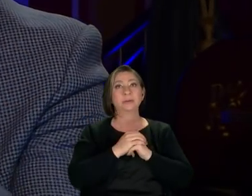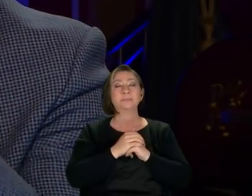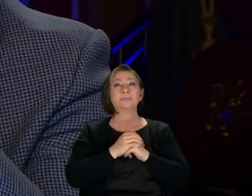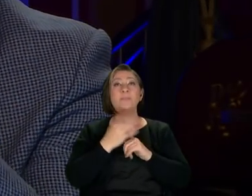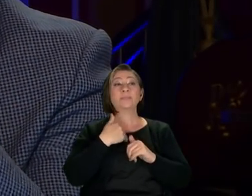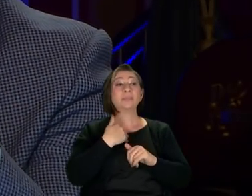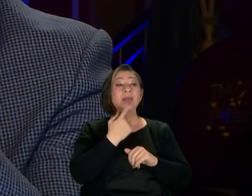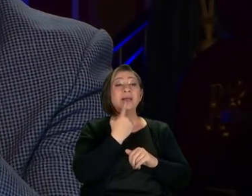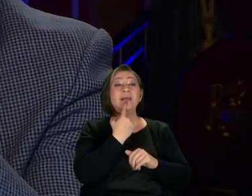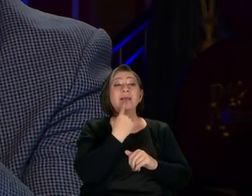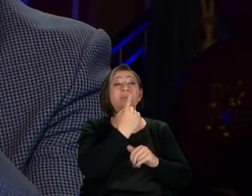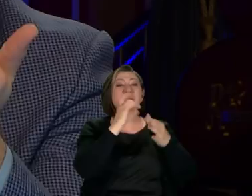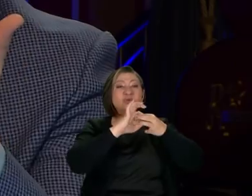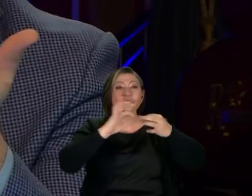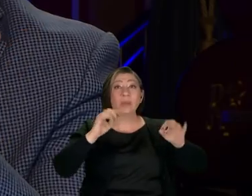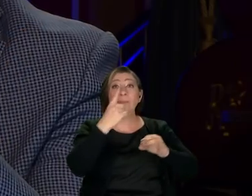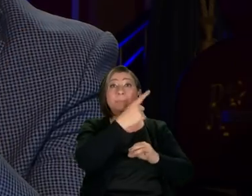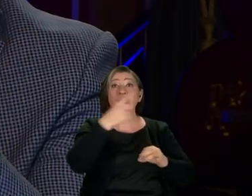Bizim ağzımızdan çıkan bir cümle